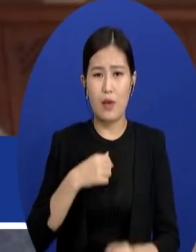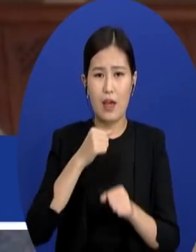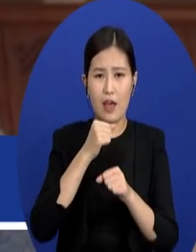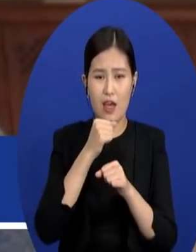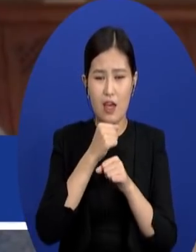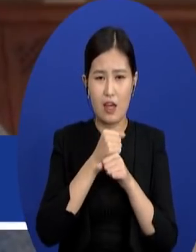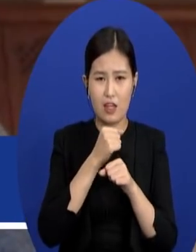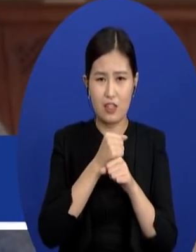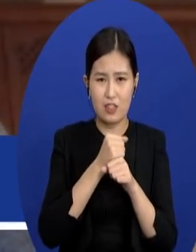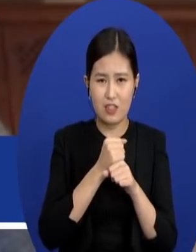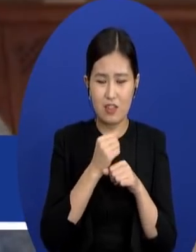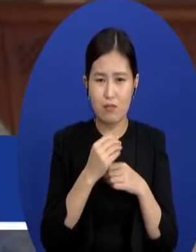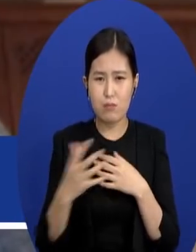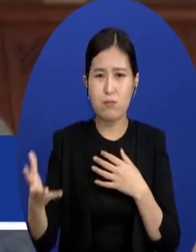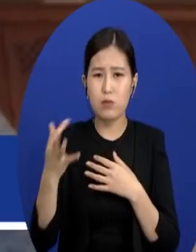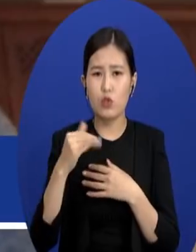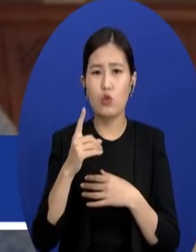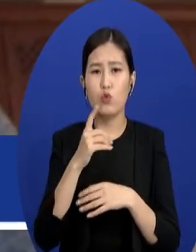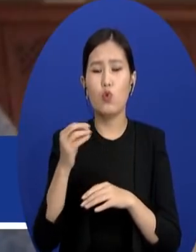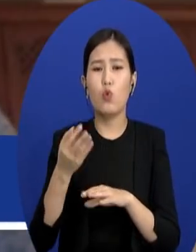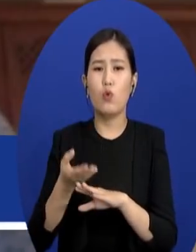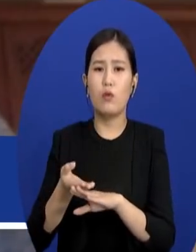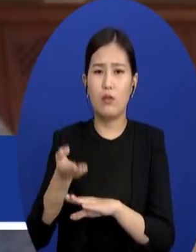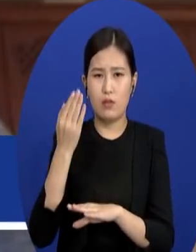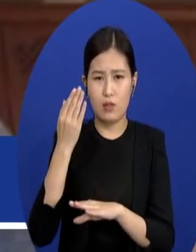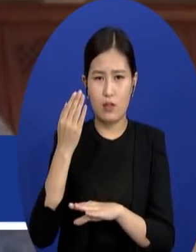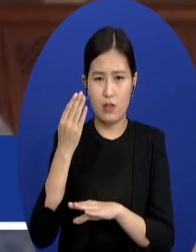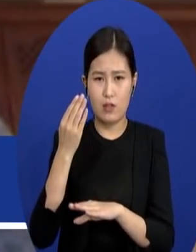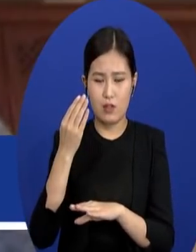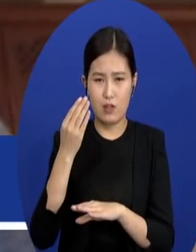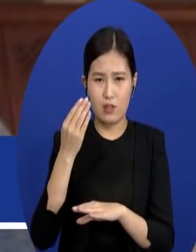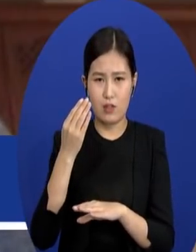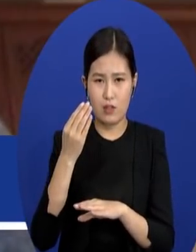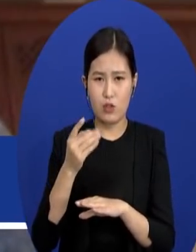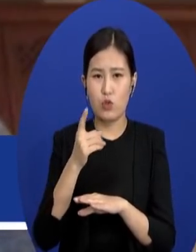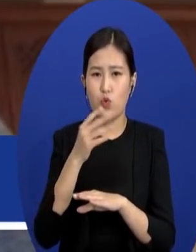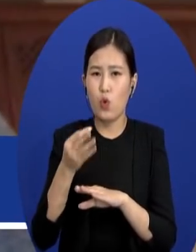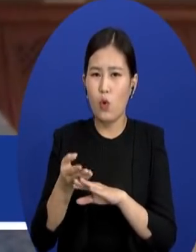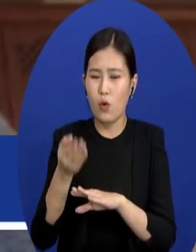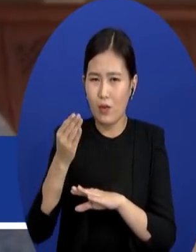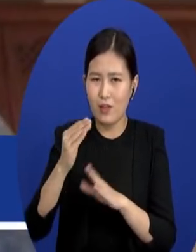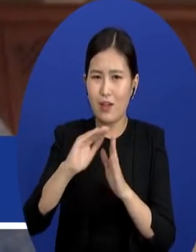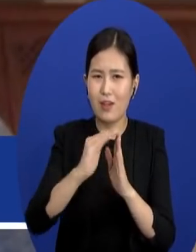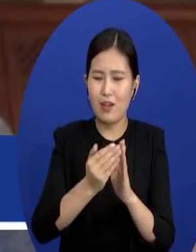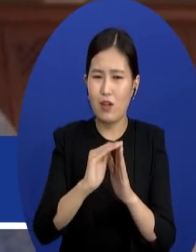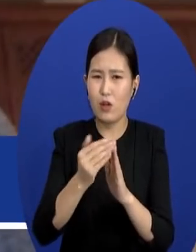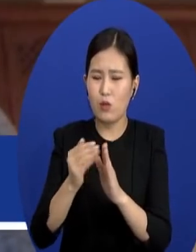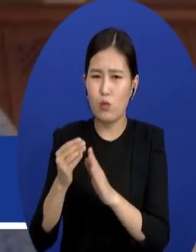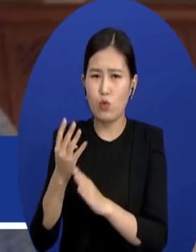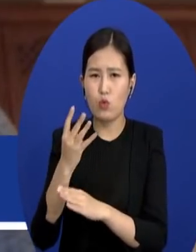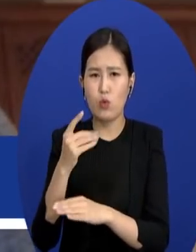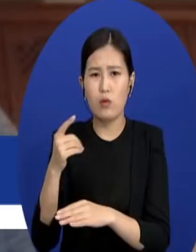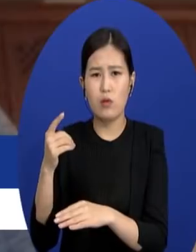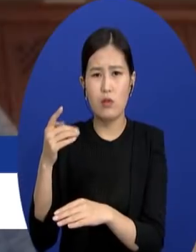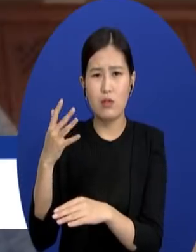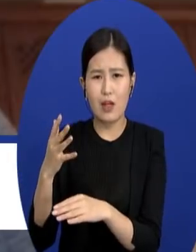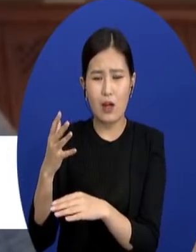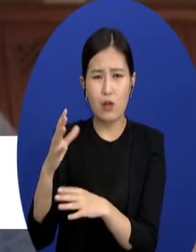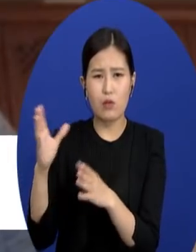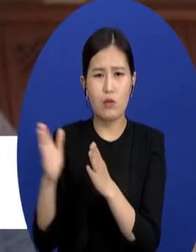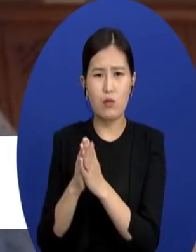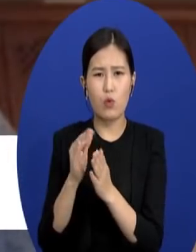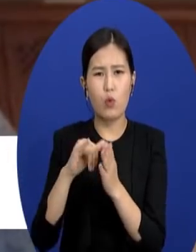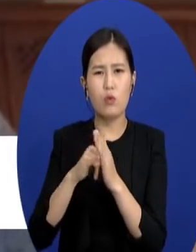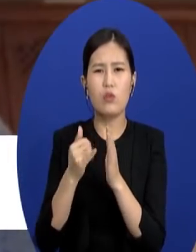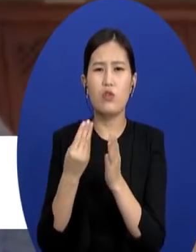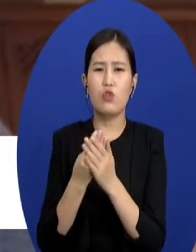компани сар зогсноо 100 гаруй ажилчны цаана 4-5 амбул гээд батгаад 4-500 хүний амьдралын асуудал шийдэгдэж